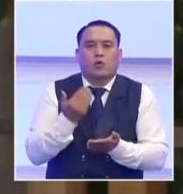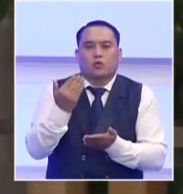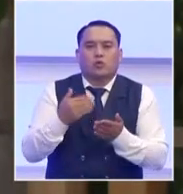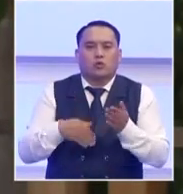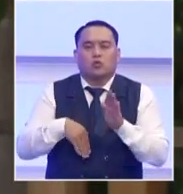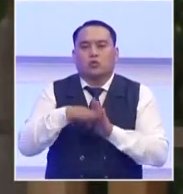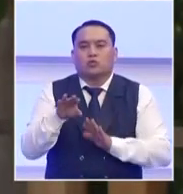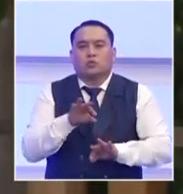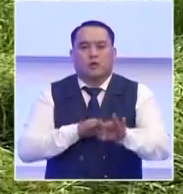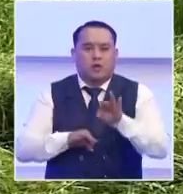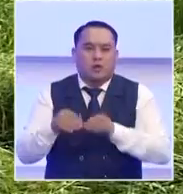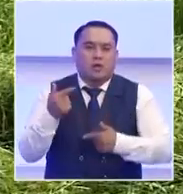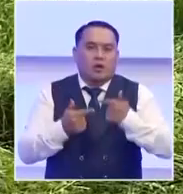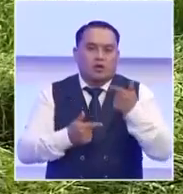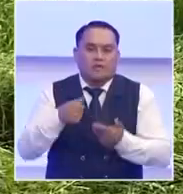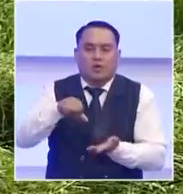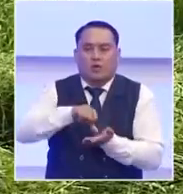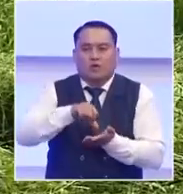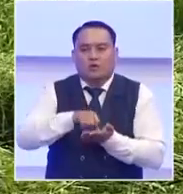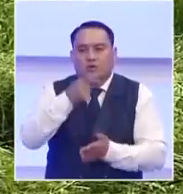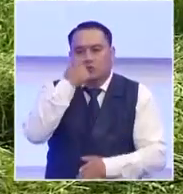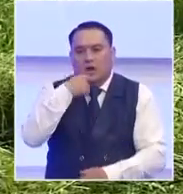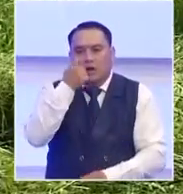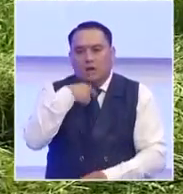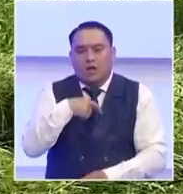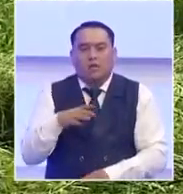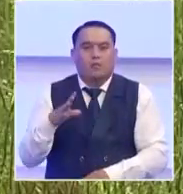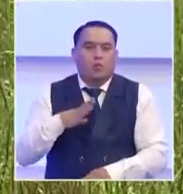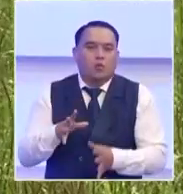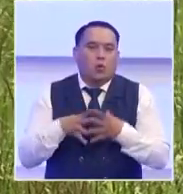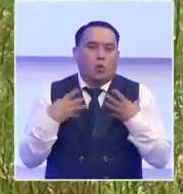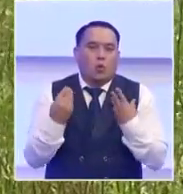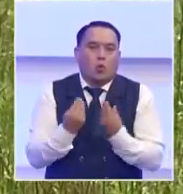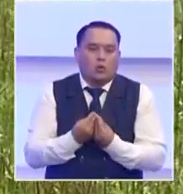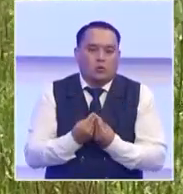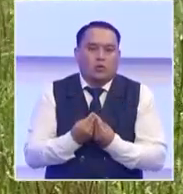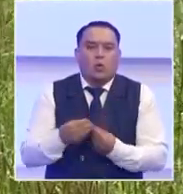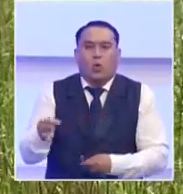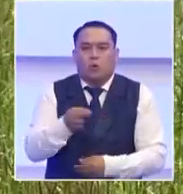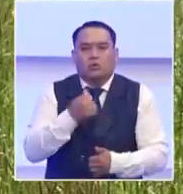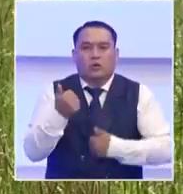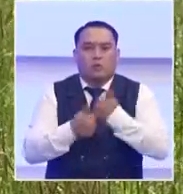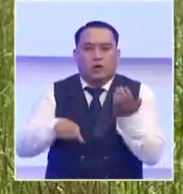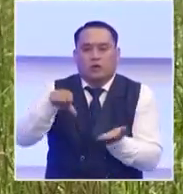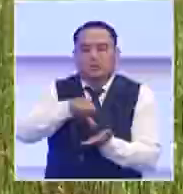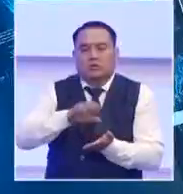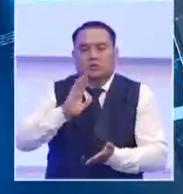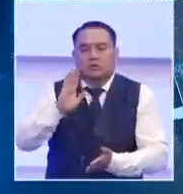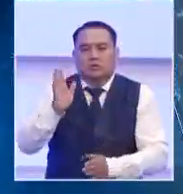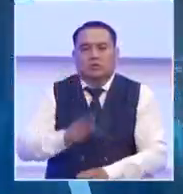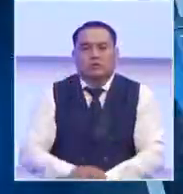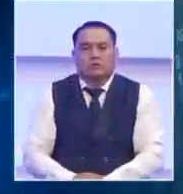ол оған тұрарлық. Айта кетейік, Жаркент жеріндегі мерейлі бұл отбасы бақтарын енді облыстық байқауда сынап